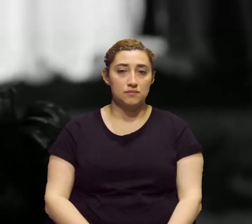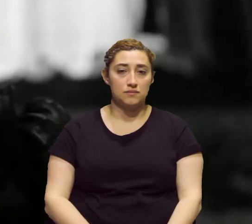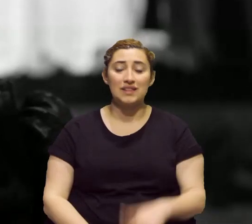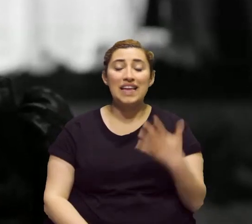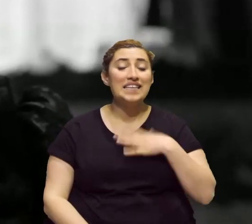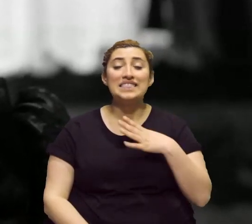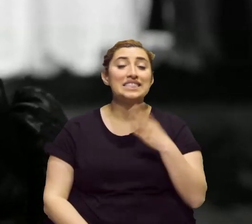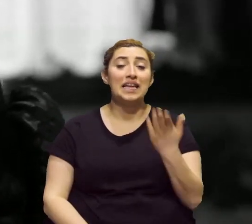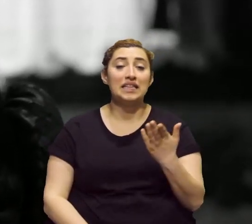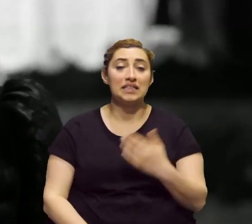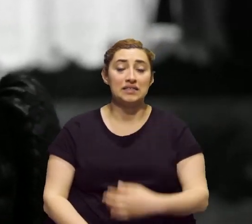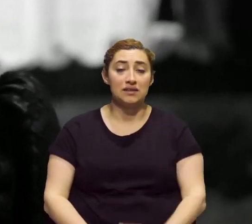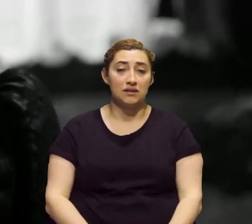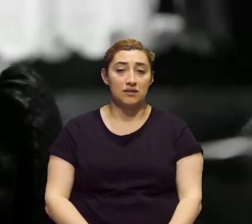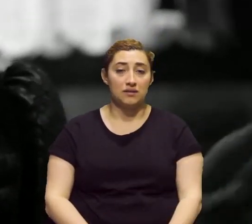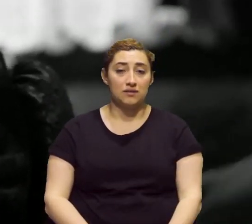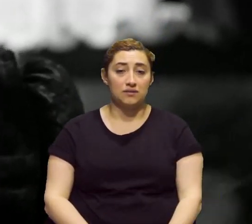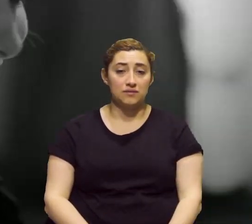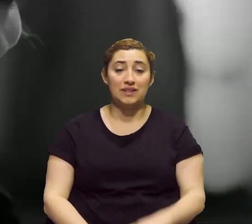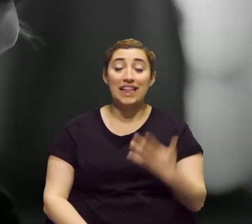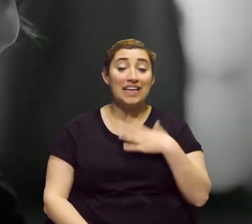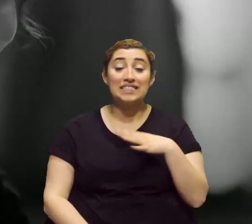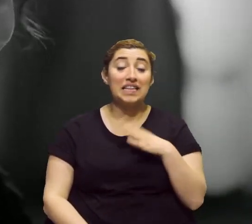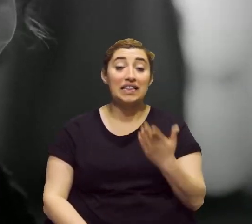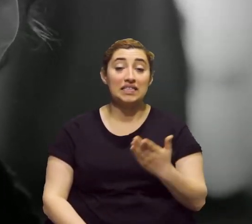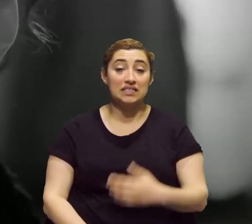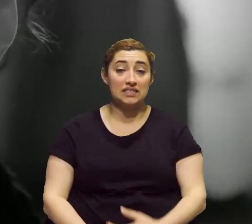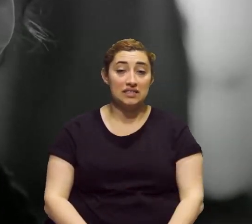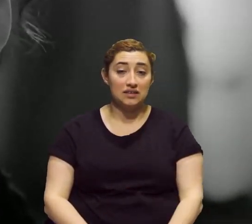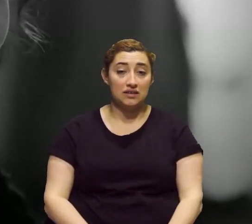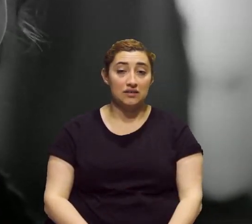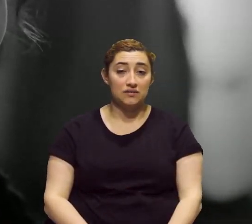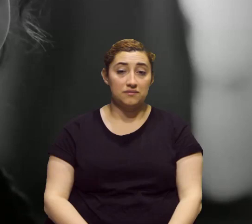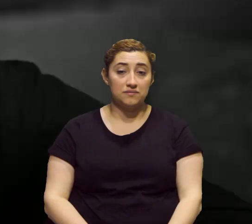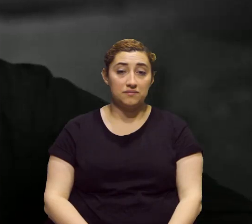Ne istediniz lan? Ne istediniz?